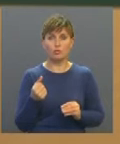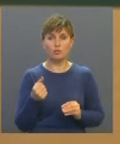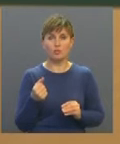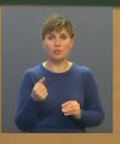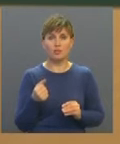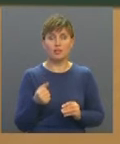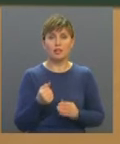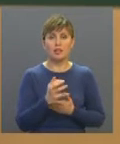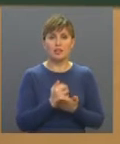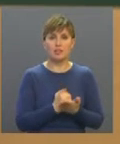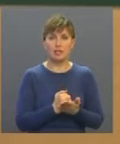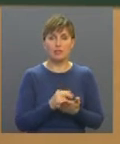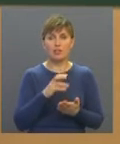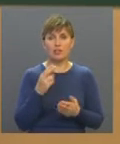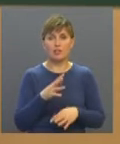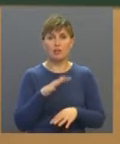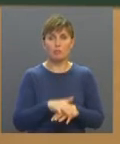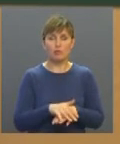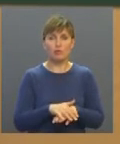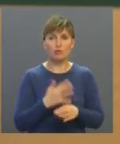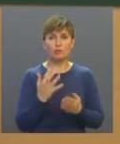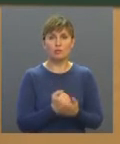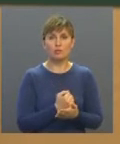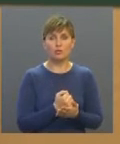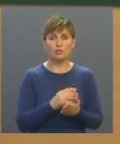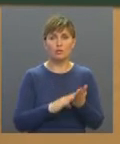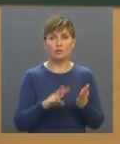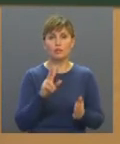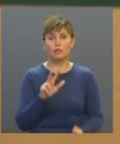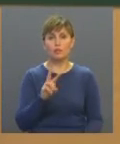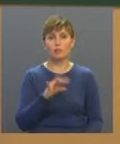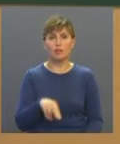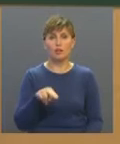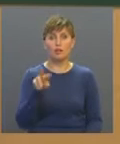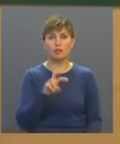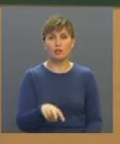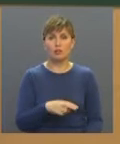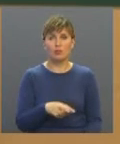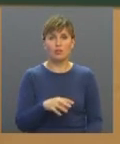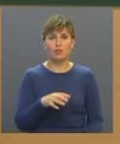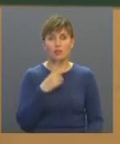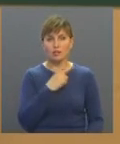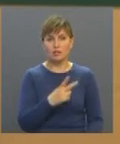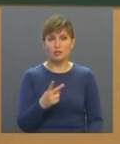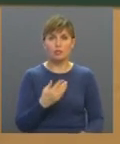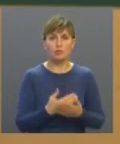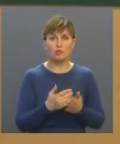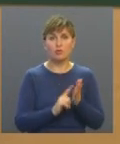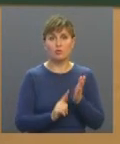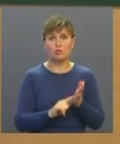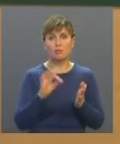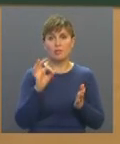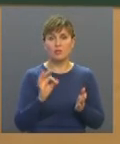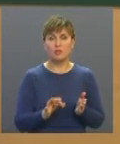сумма резервов Национального банка и Национального фонда достигла 93 миллиардов долларов США. Оценочно это где-то